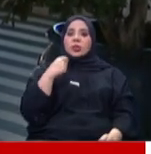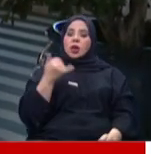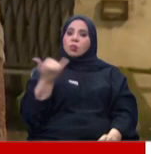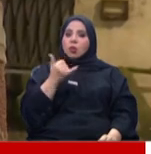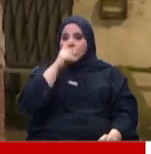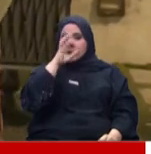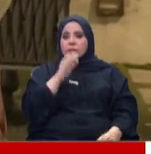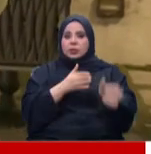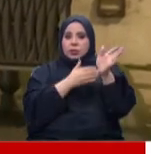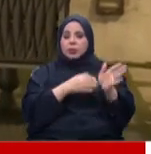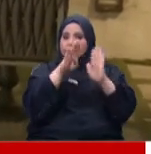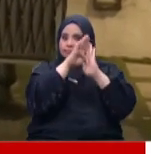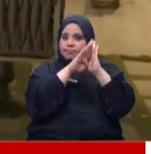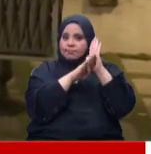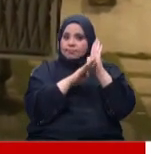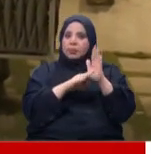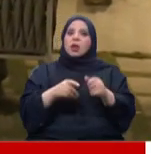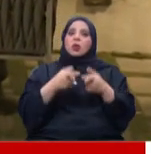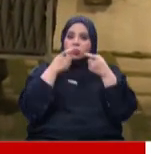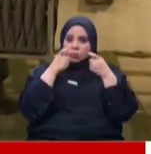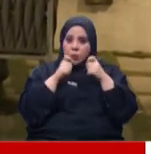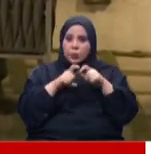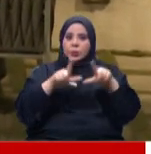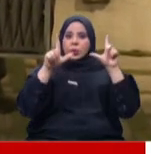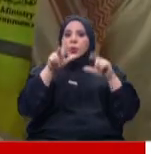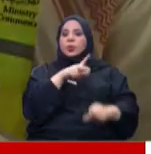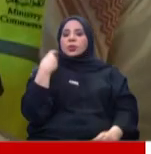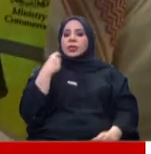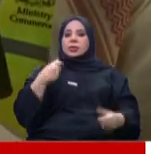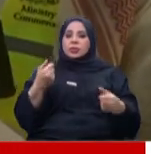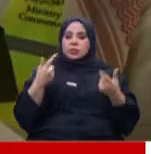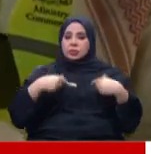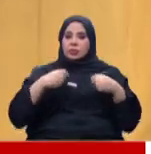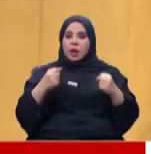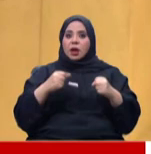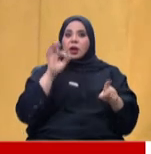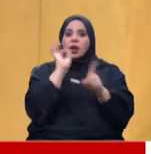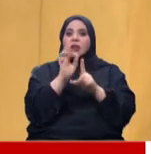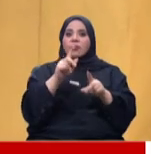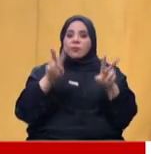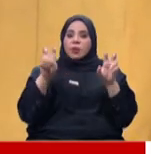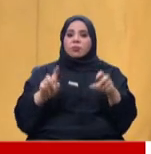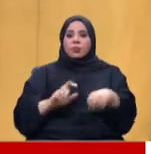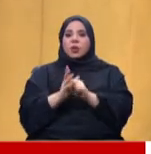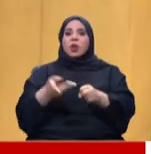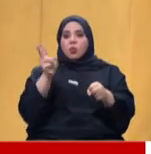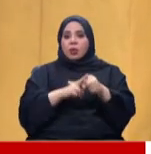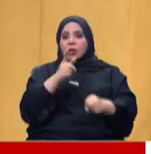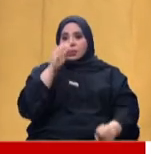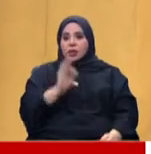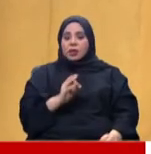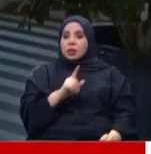التزام هذه الجهات بالقواعد والإجراءات التي تصدر عن وزارة الصحة بهدف الحد من انتشار فيروس كورونا،